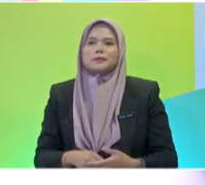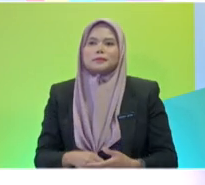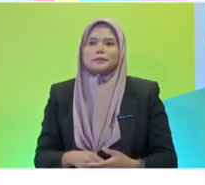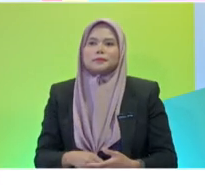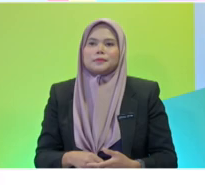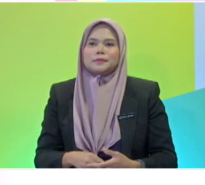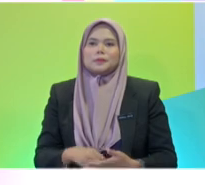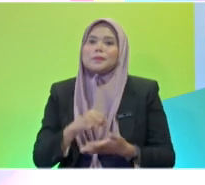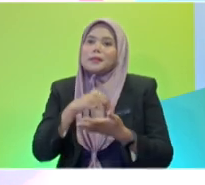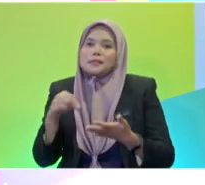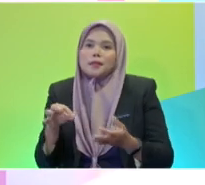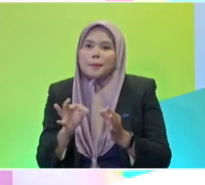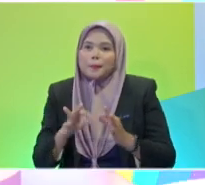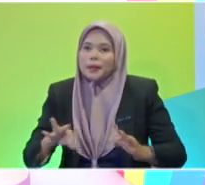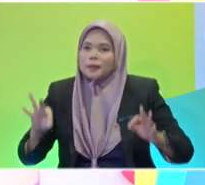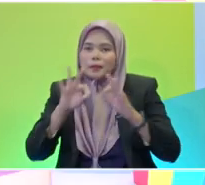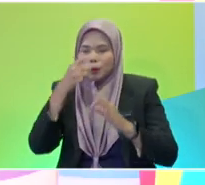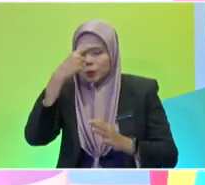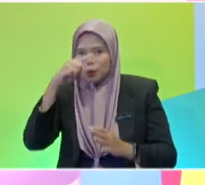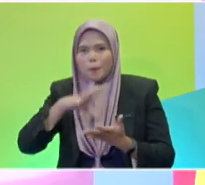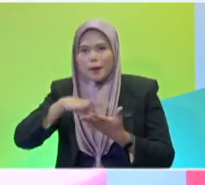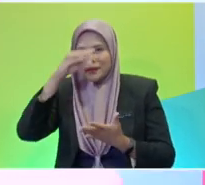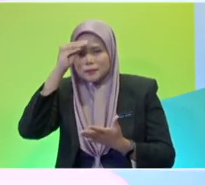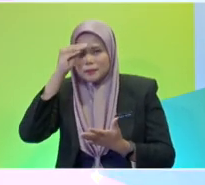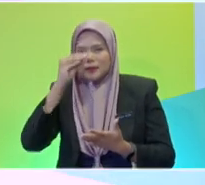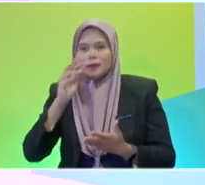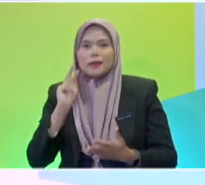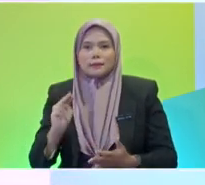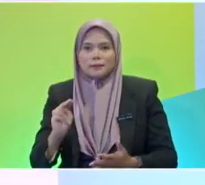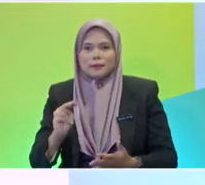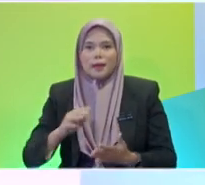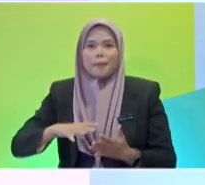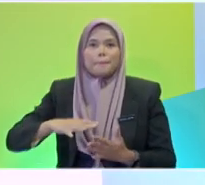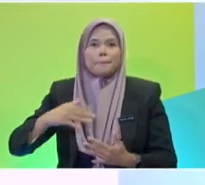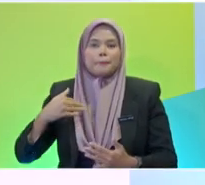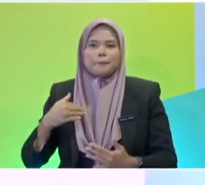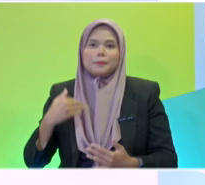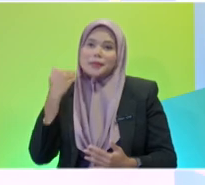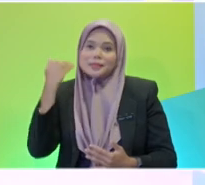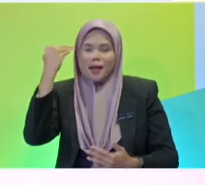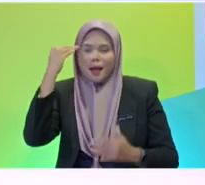itu penting untuk belajar bisnis menjual es krim